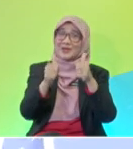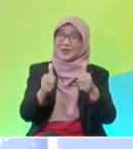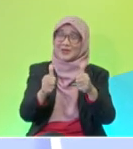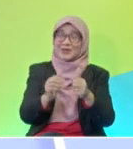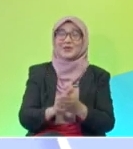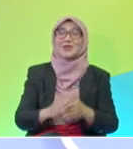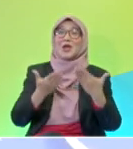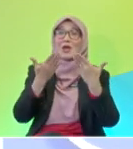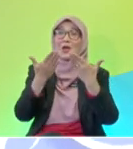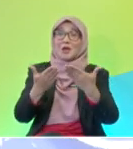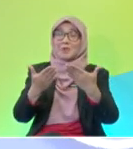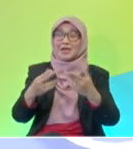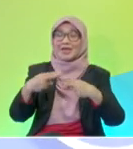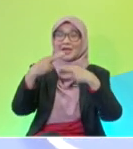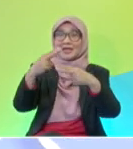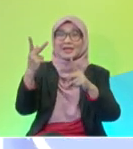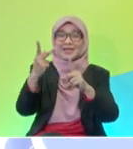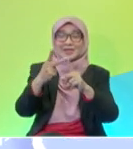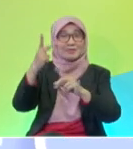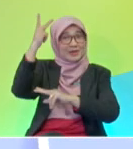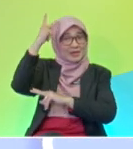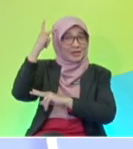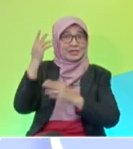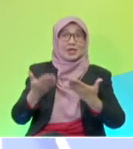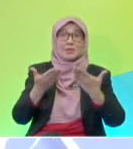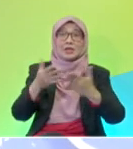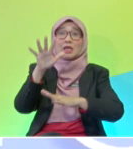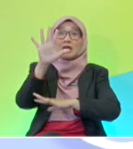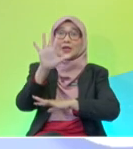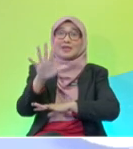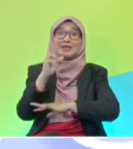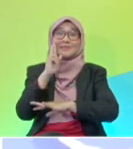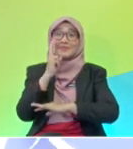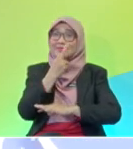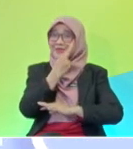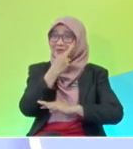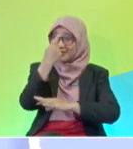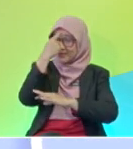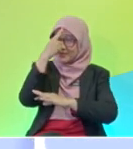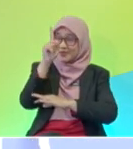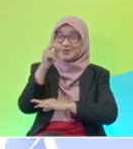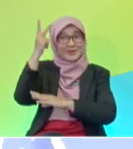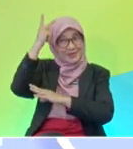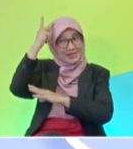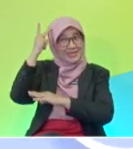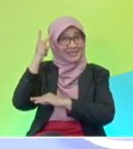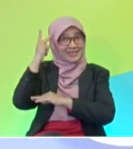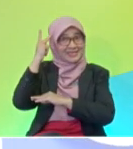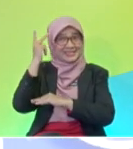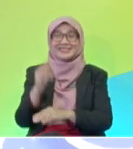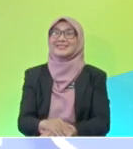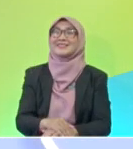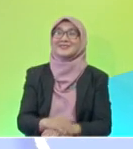Berikan hadiah sedikitlah Kak Mira kita berikan lima kuntung Bunga Rose buat KH tahniah kal